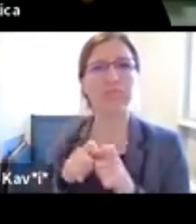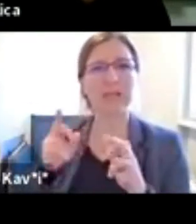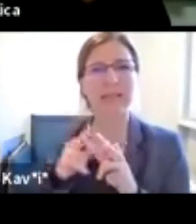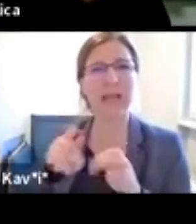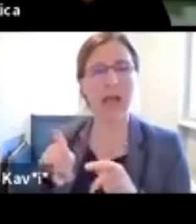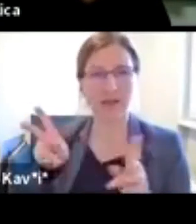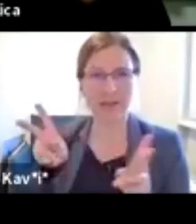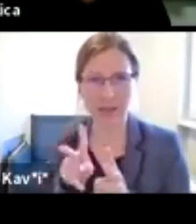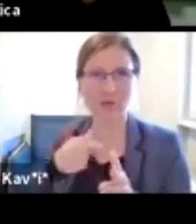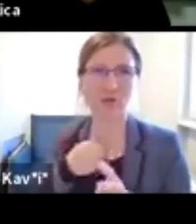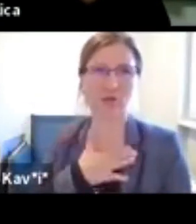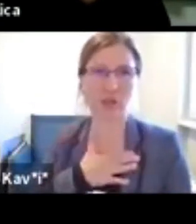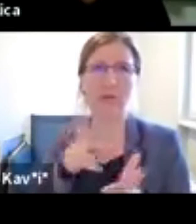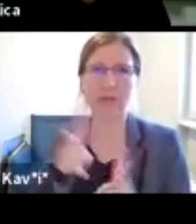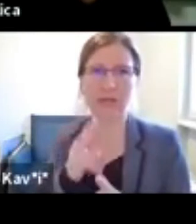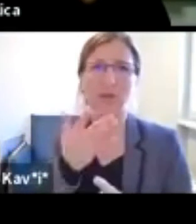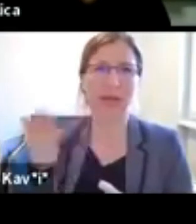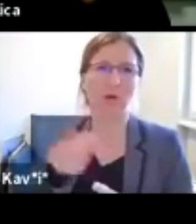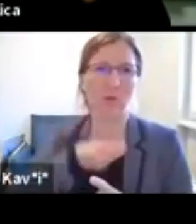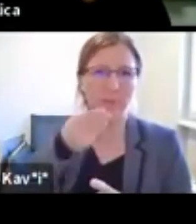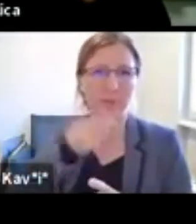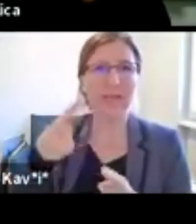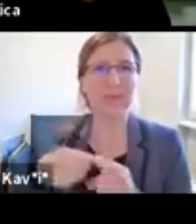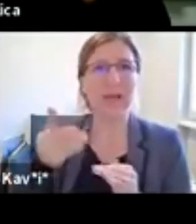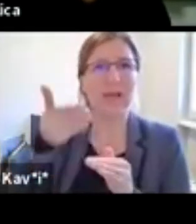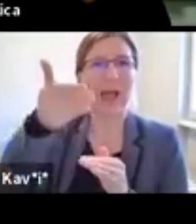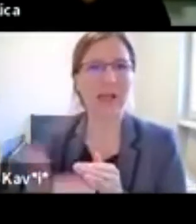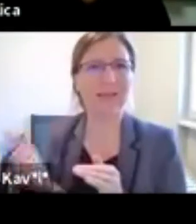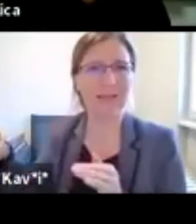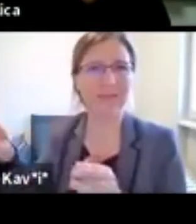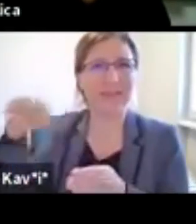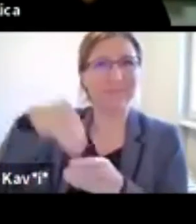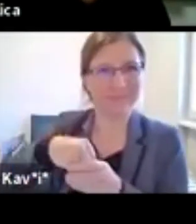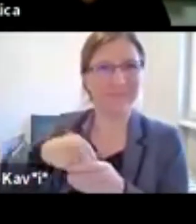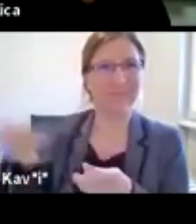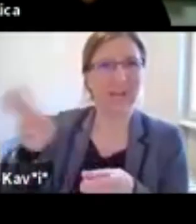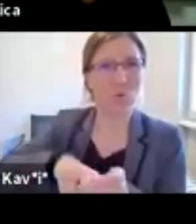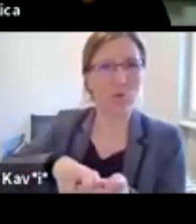Željeli bismo da nam i vi kažete nekoliko riječi, jer ste nam se malo kasnije pridružili.